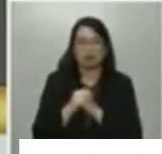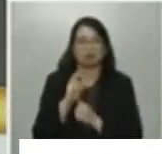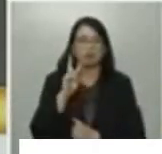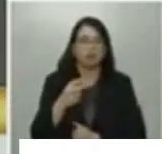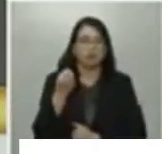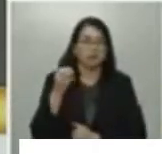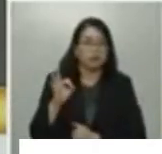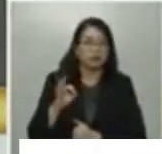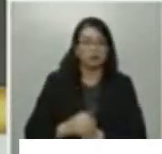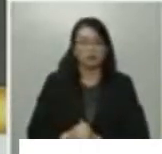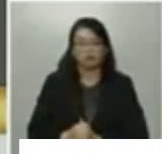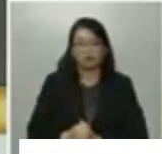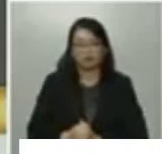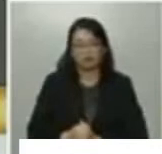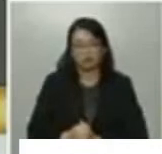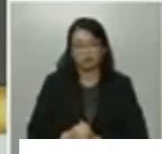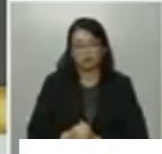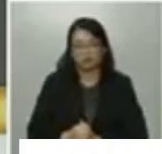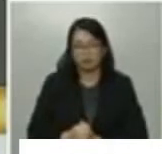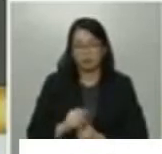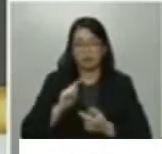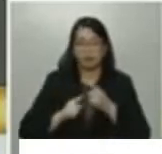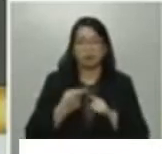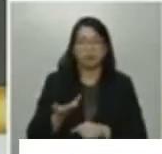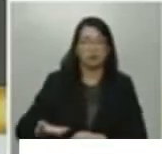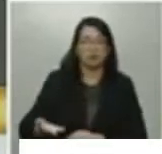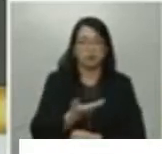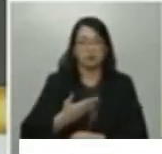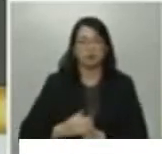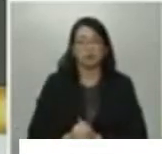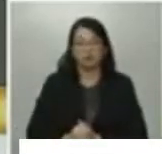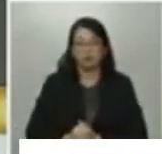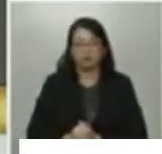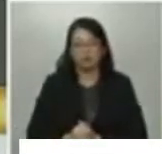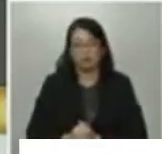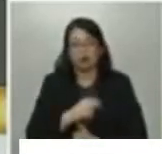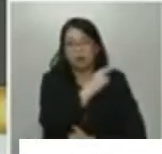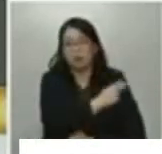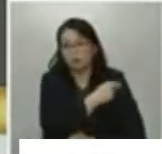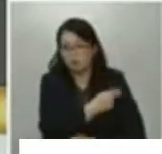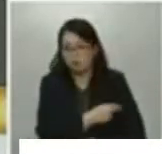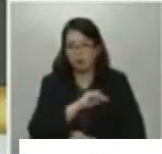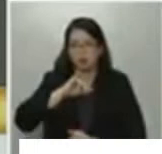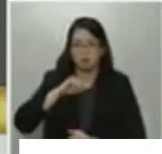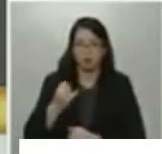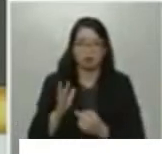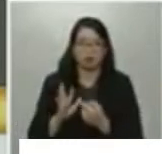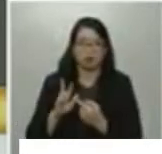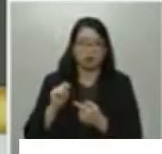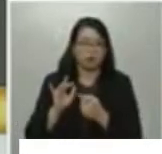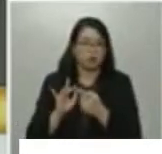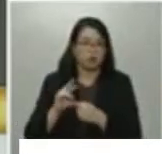ครับของเพื่อนสมาชิกโดยเฉพาะอย่างยิ่งของท่านหมอจาตุรงค์เพ็งนรพัฒน์พรรคเพื่อไท